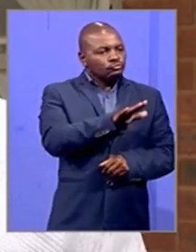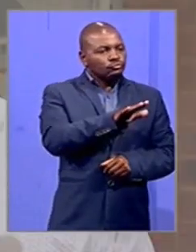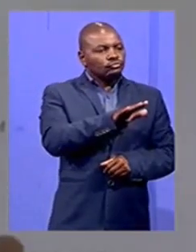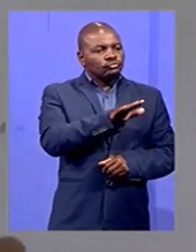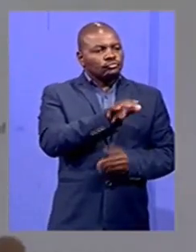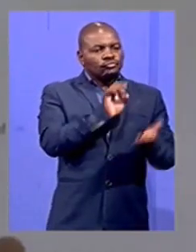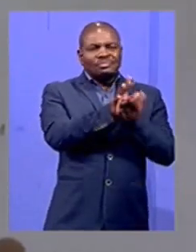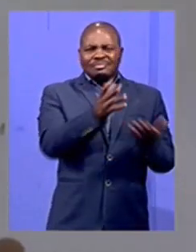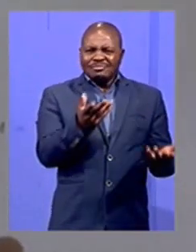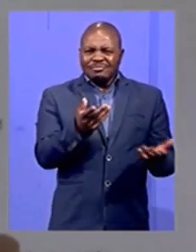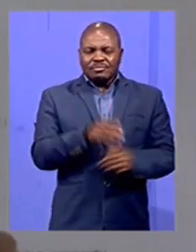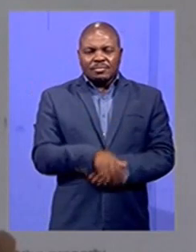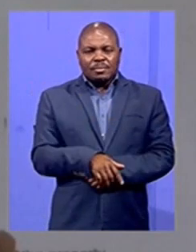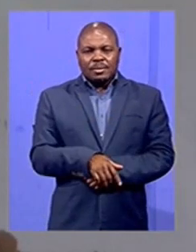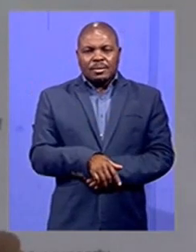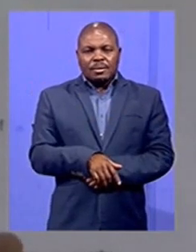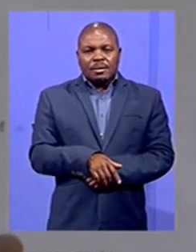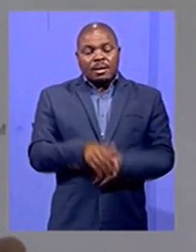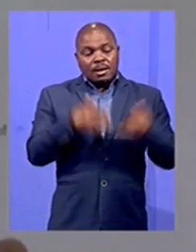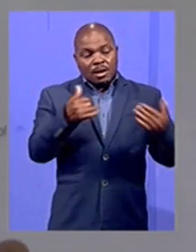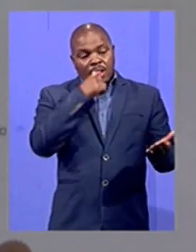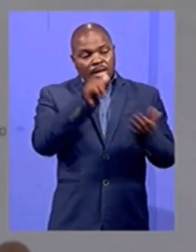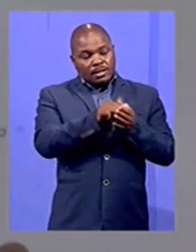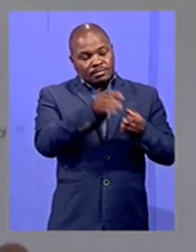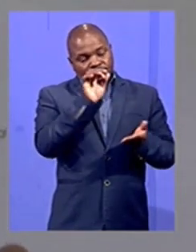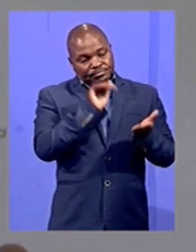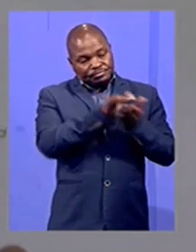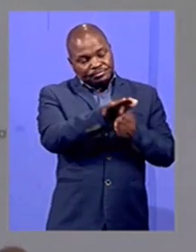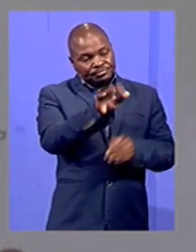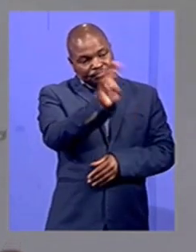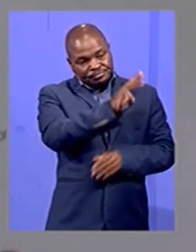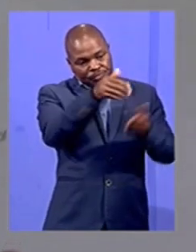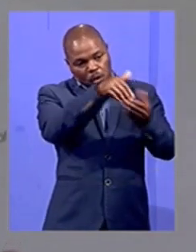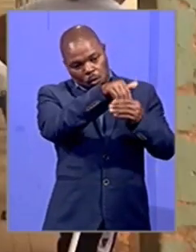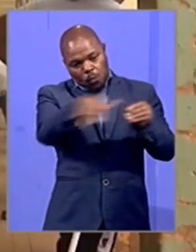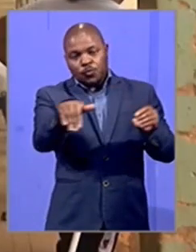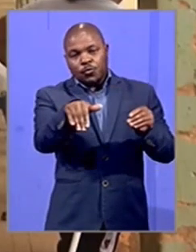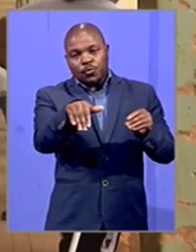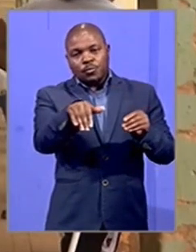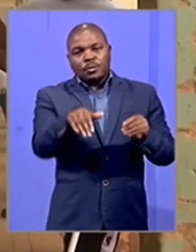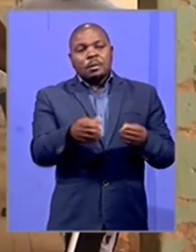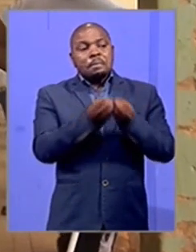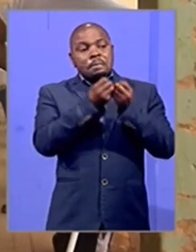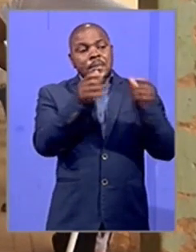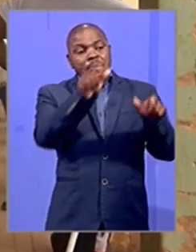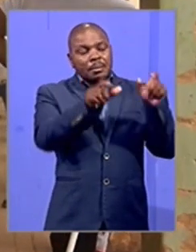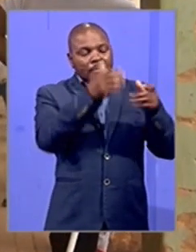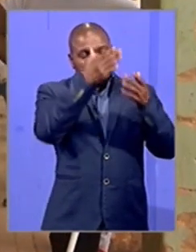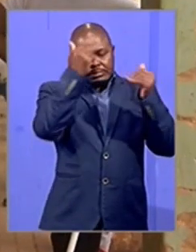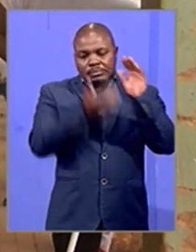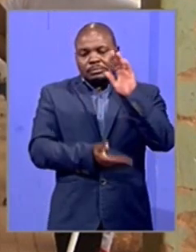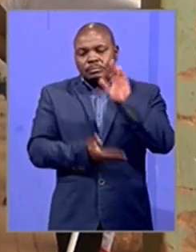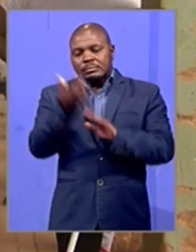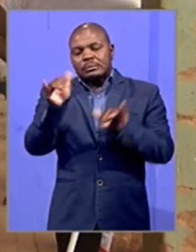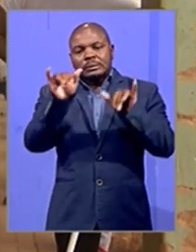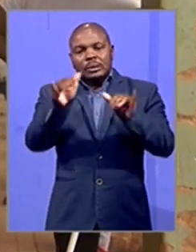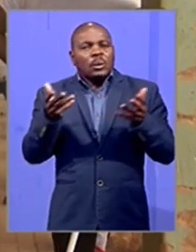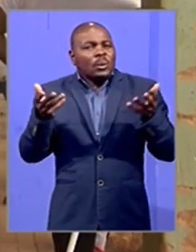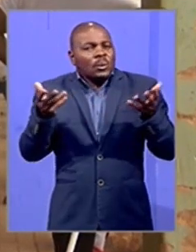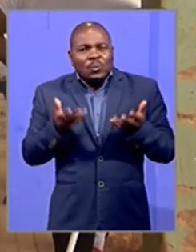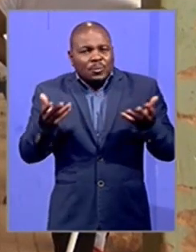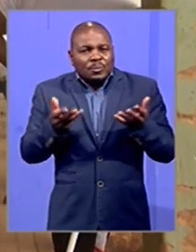over. Jaaka go setse go rebotswe makwalotaelo a go belesetsa baagi bano bontsi jwa bona ga ba itse gore go tswa